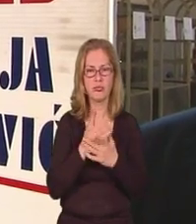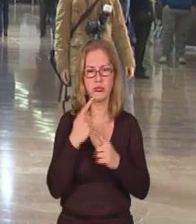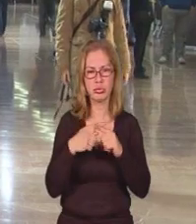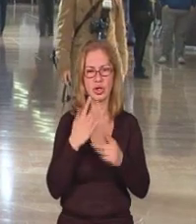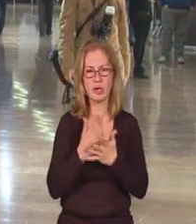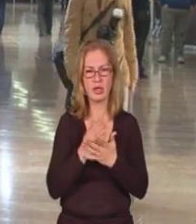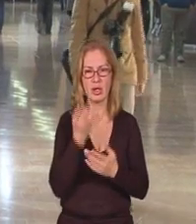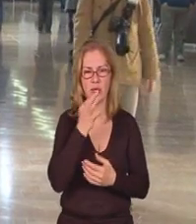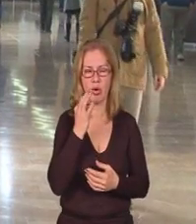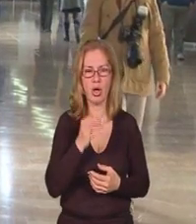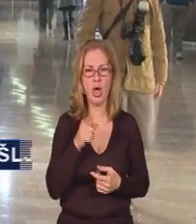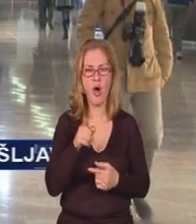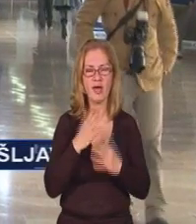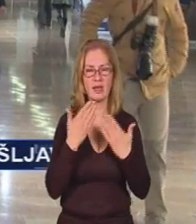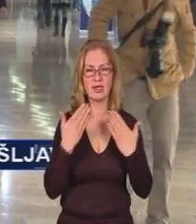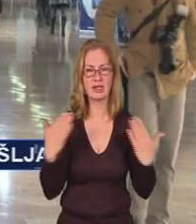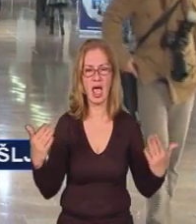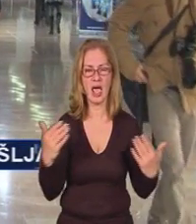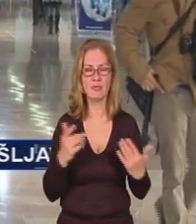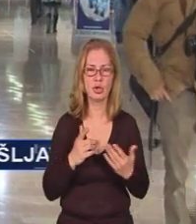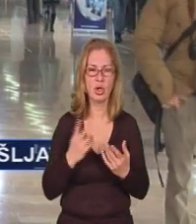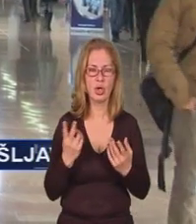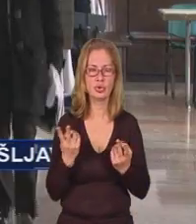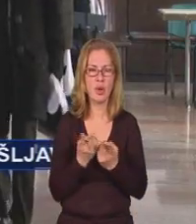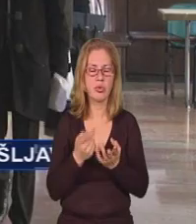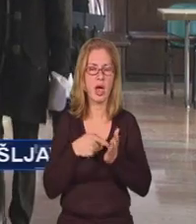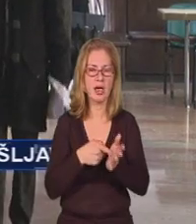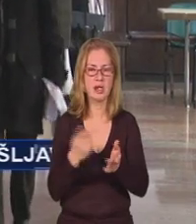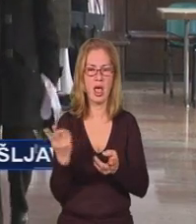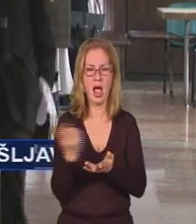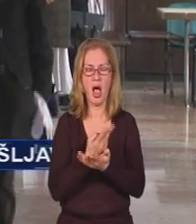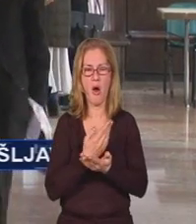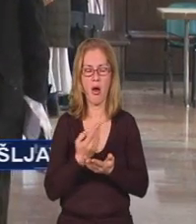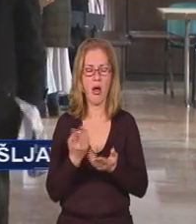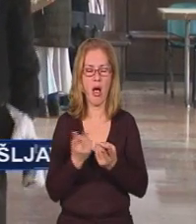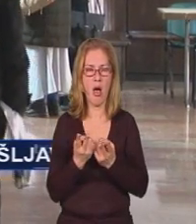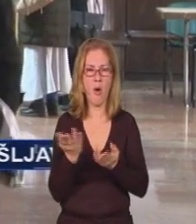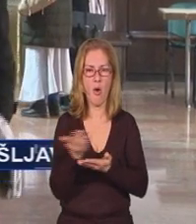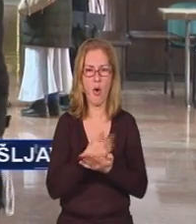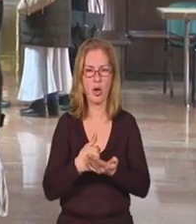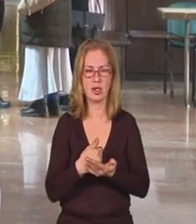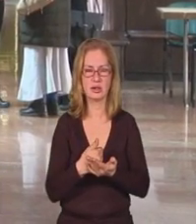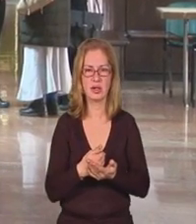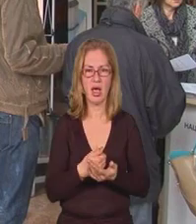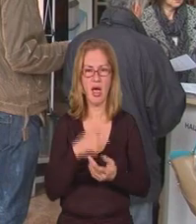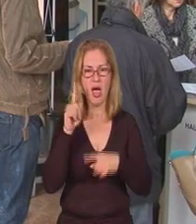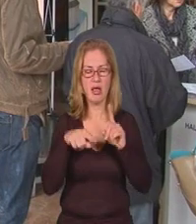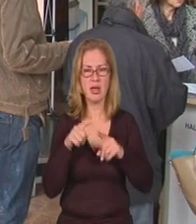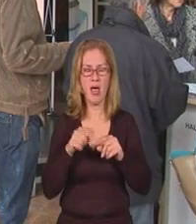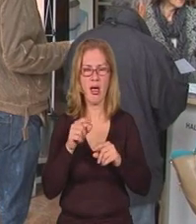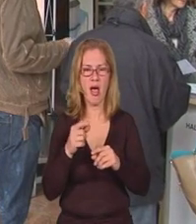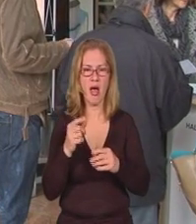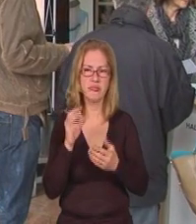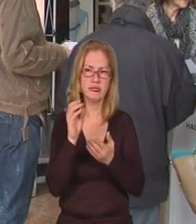bolje. Ovakvi sajmovi pokazali su se kao veoma korisni, a u prilog tome svedoče i podaci Nacionalne službe za zapošljavanje.